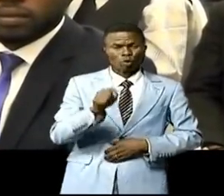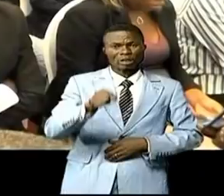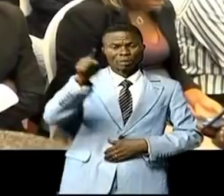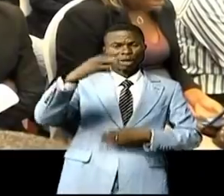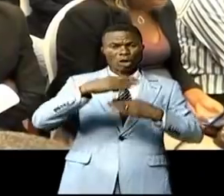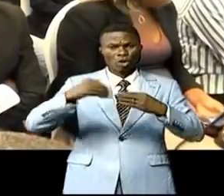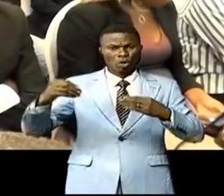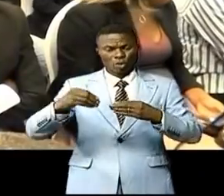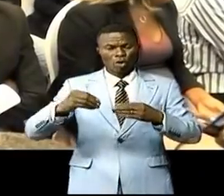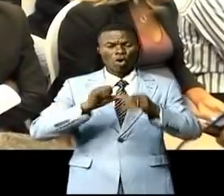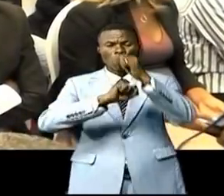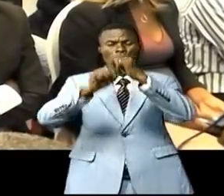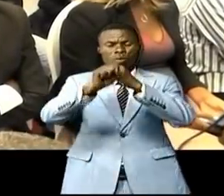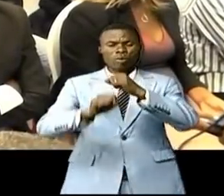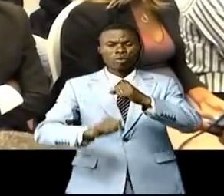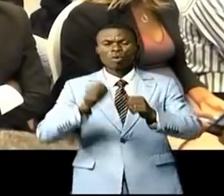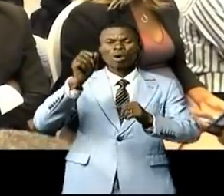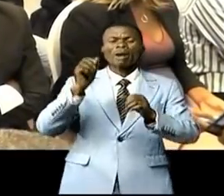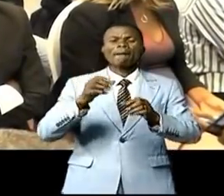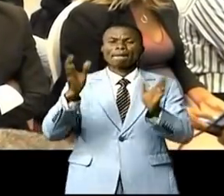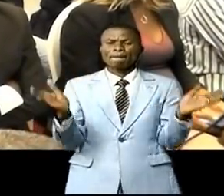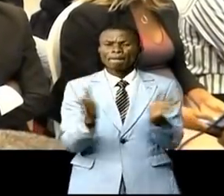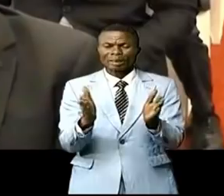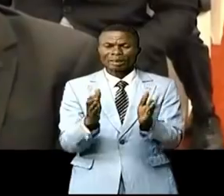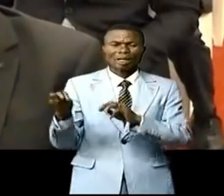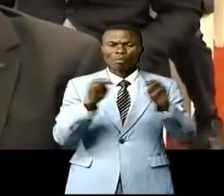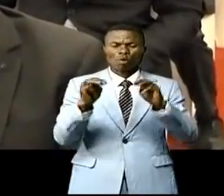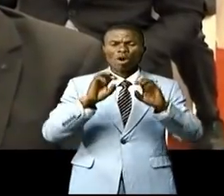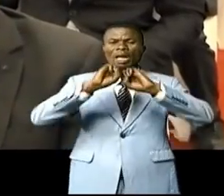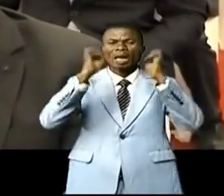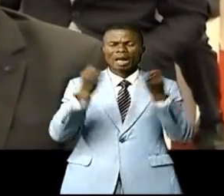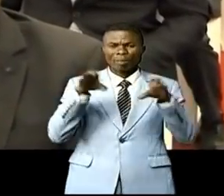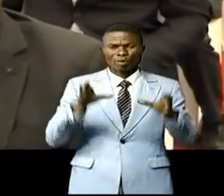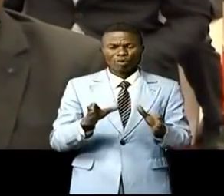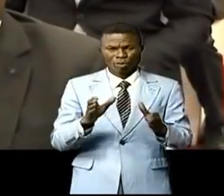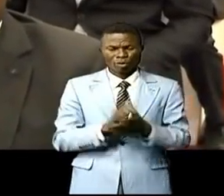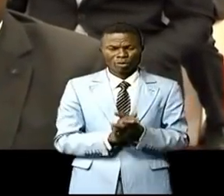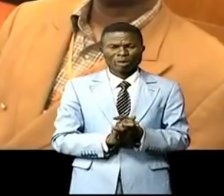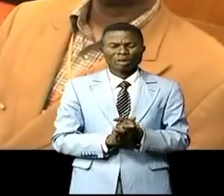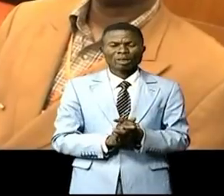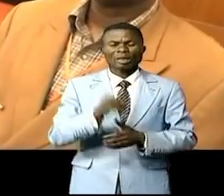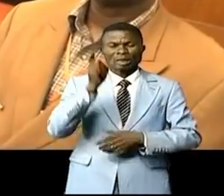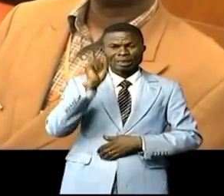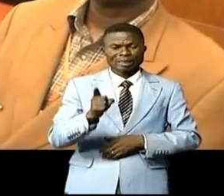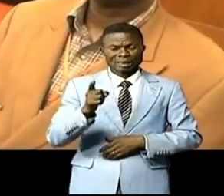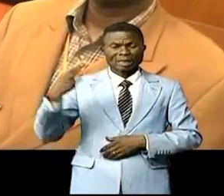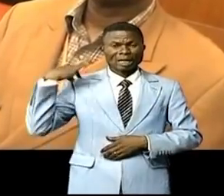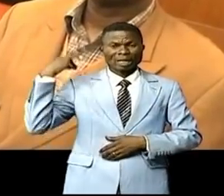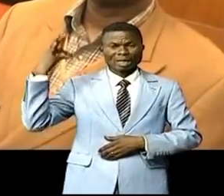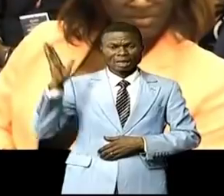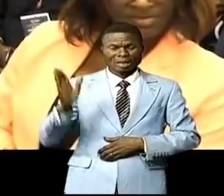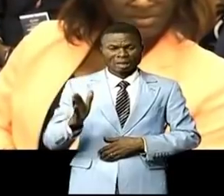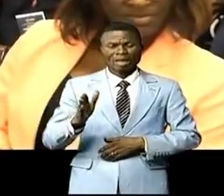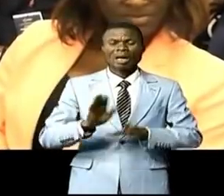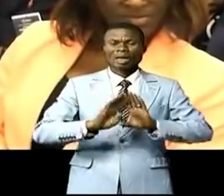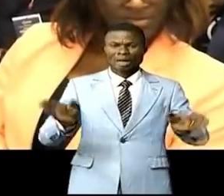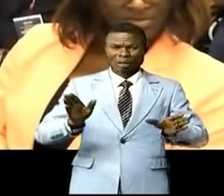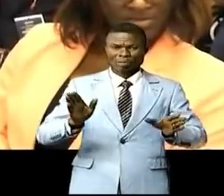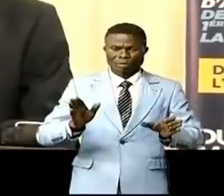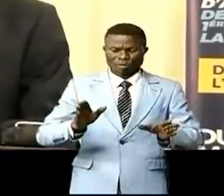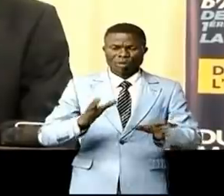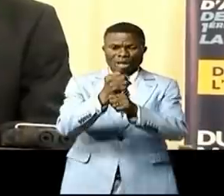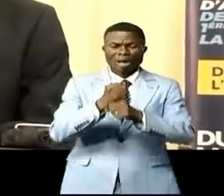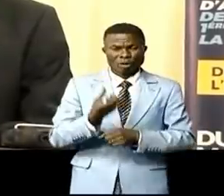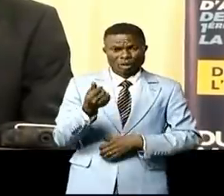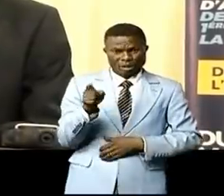pour promouvoir le PME congolaise dans 8 provinces pilotes et que ces 100 lauréats sont automatiquement éligibles pour capter ces